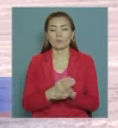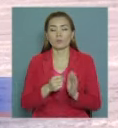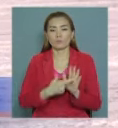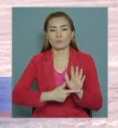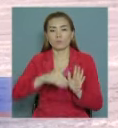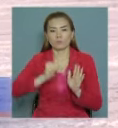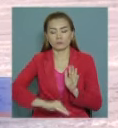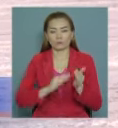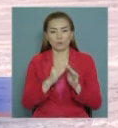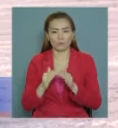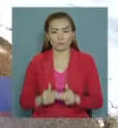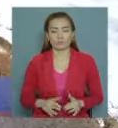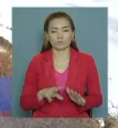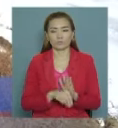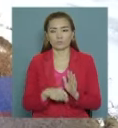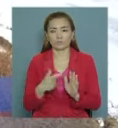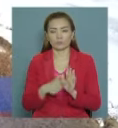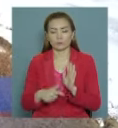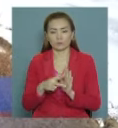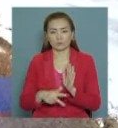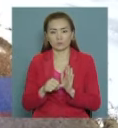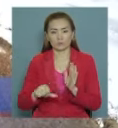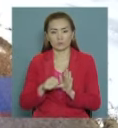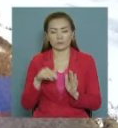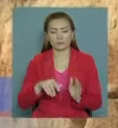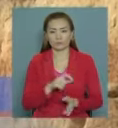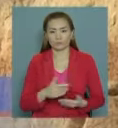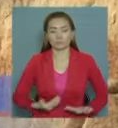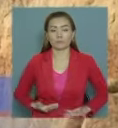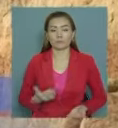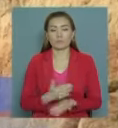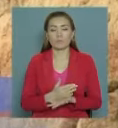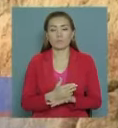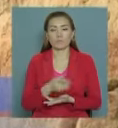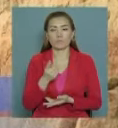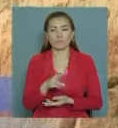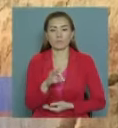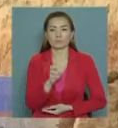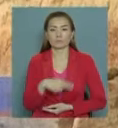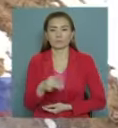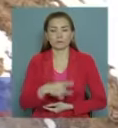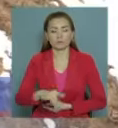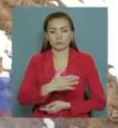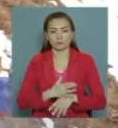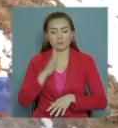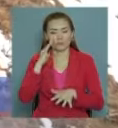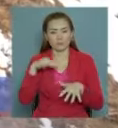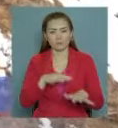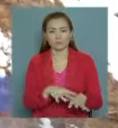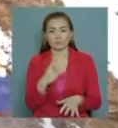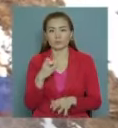17 тысяч жилых домов, где живут около 86 тысяч жителей. Только в одном Махамбетском районе под водой могут